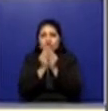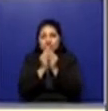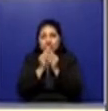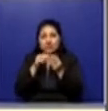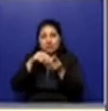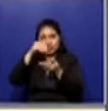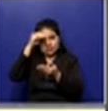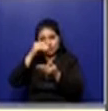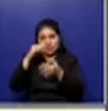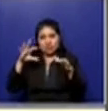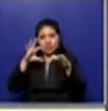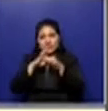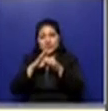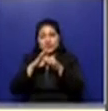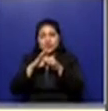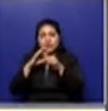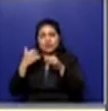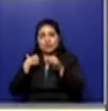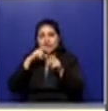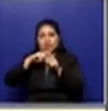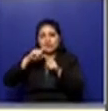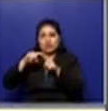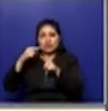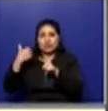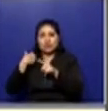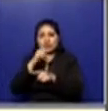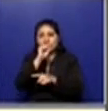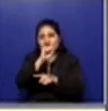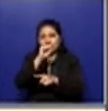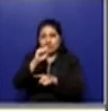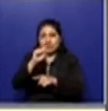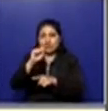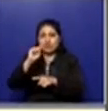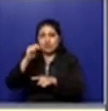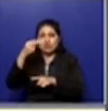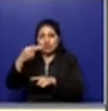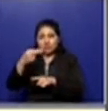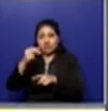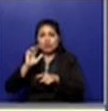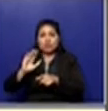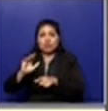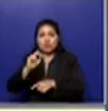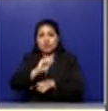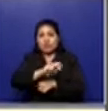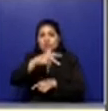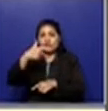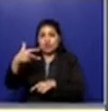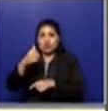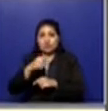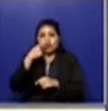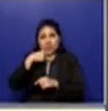ายเสียงและแพร่ภาพแห่งประเทศไทยสสท.หรือไทย PBS ผมขอเรียกว่าไทย PBS น